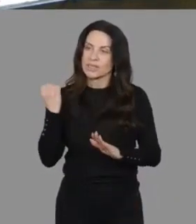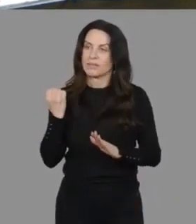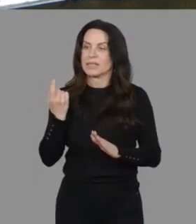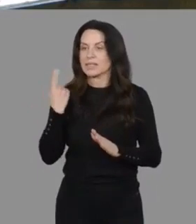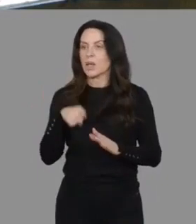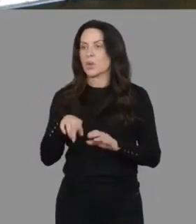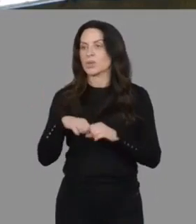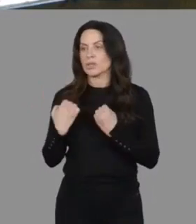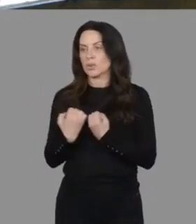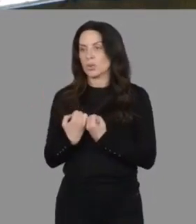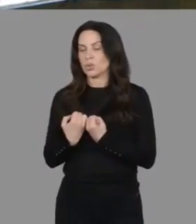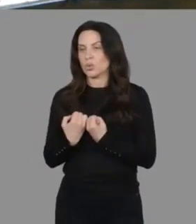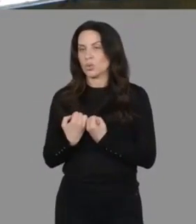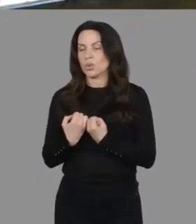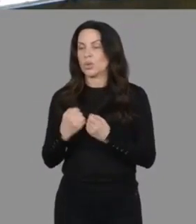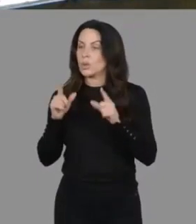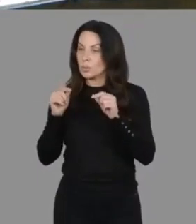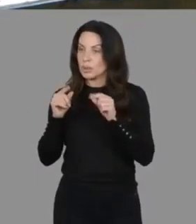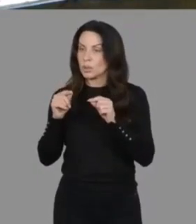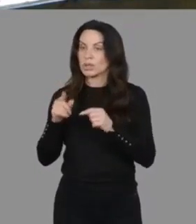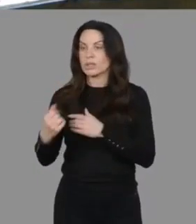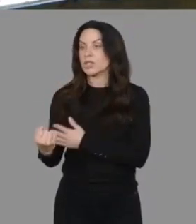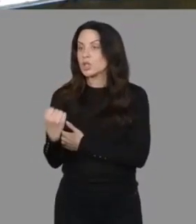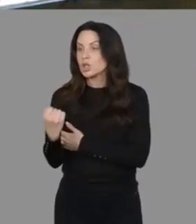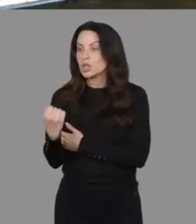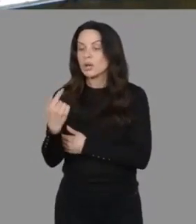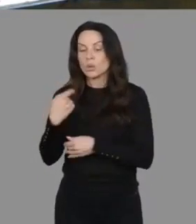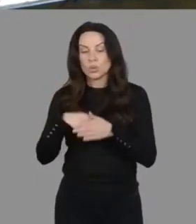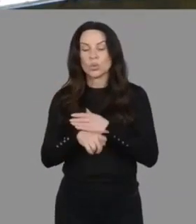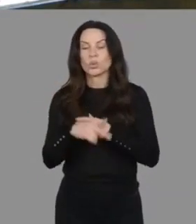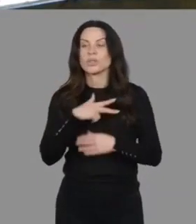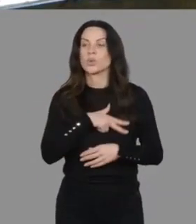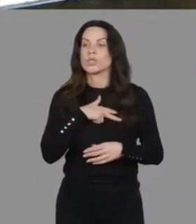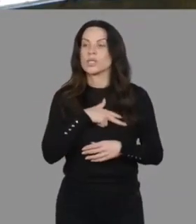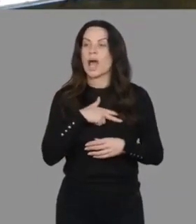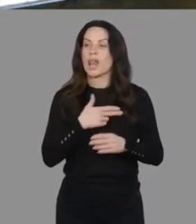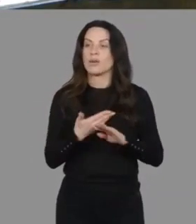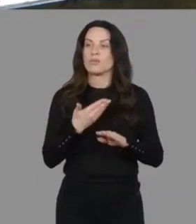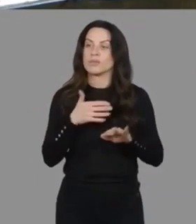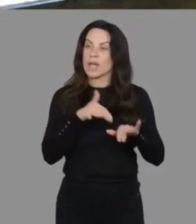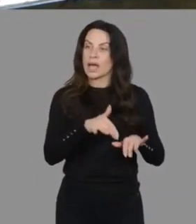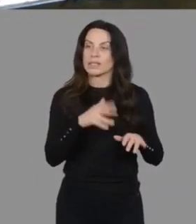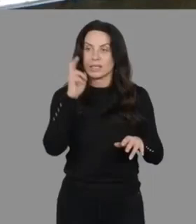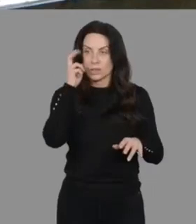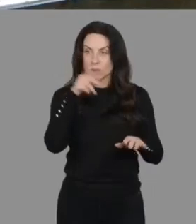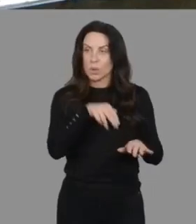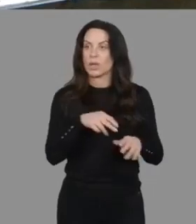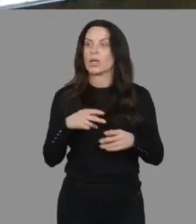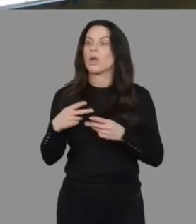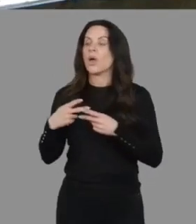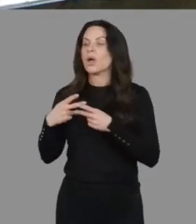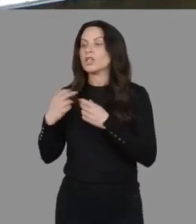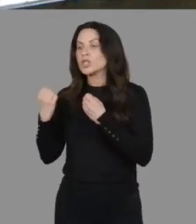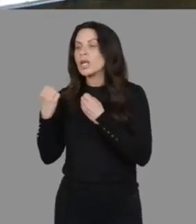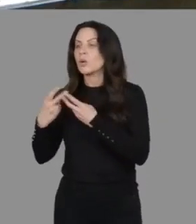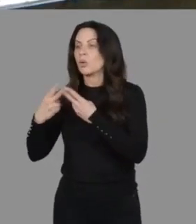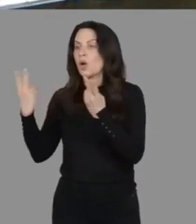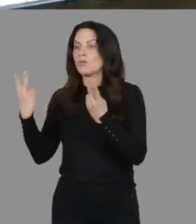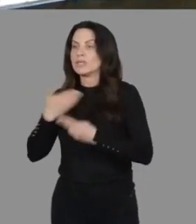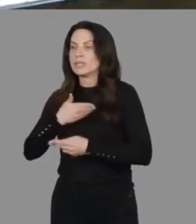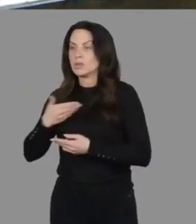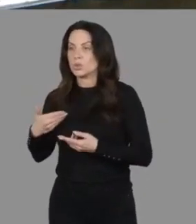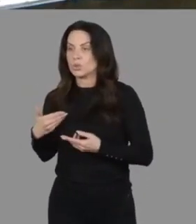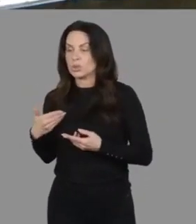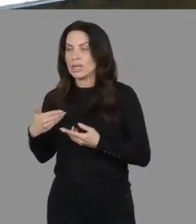kann nur eine Stärkung der sozialen Daseinsvorsorge, eine Stärkung des öffentlichen Gesundheitswesens, eine Stärkung der